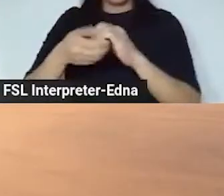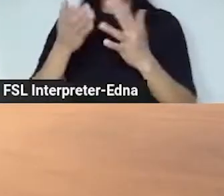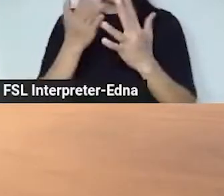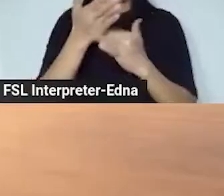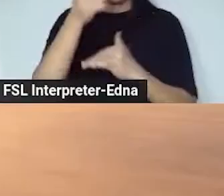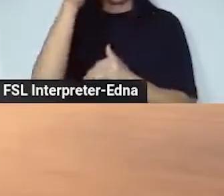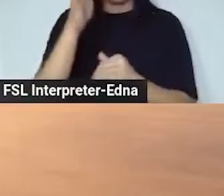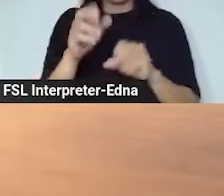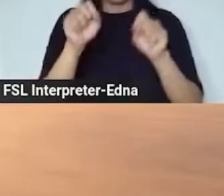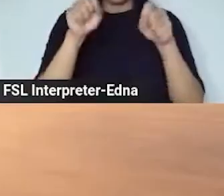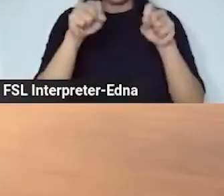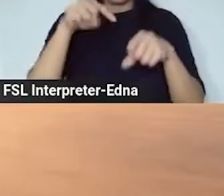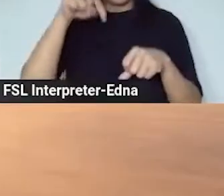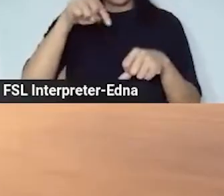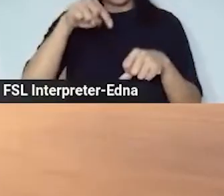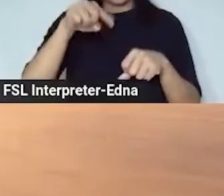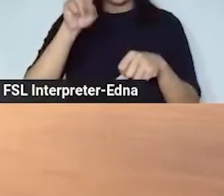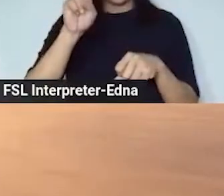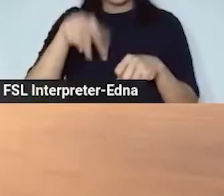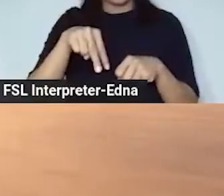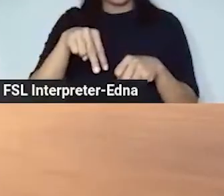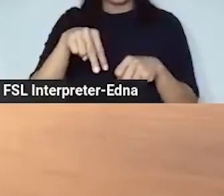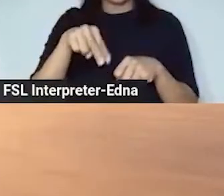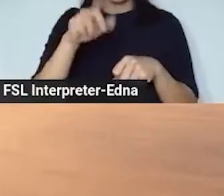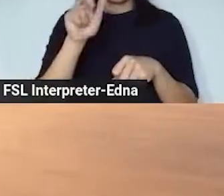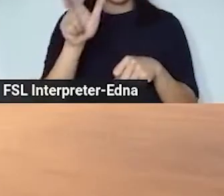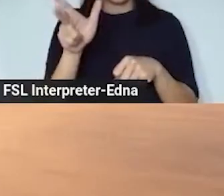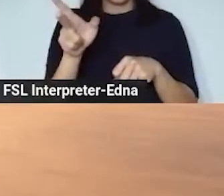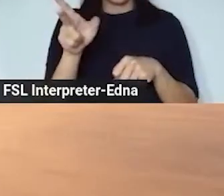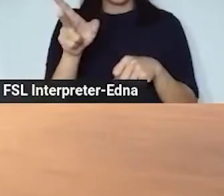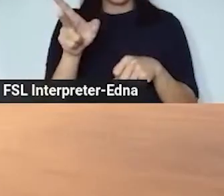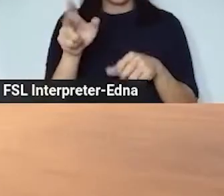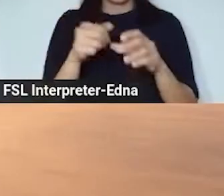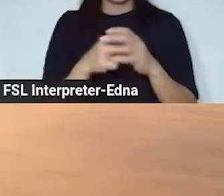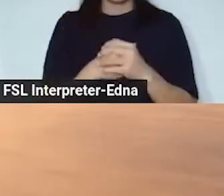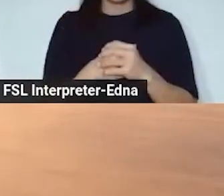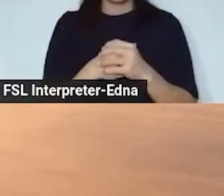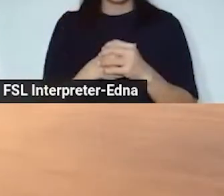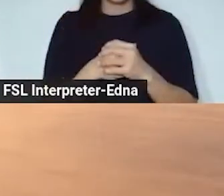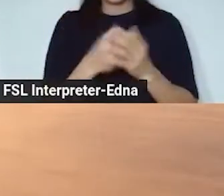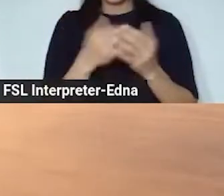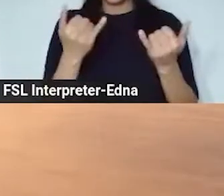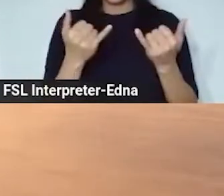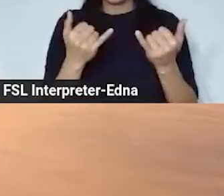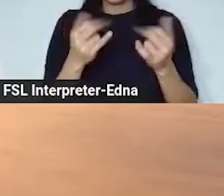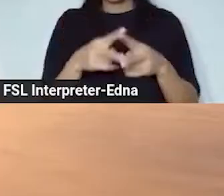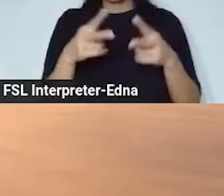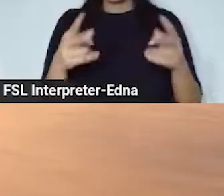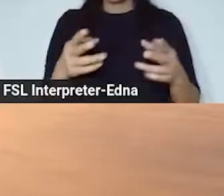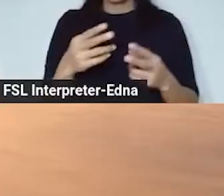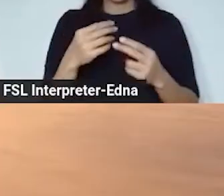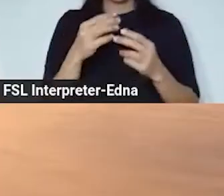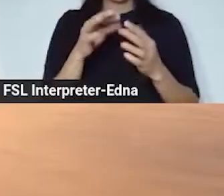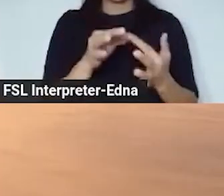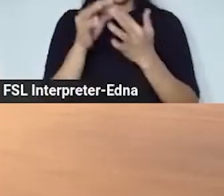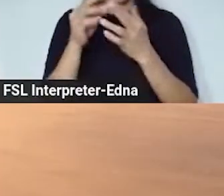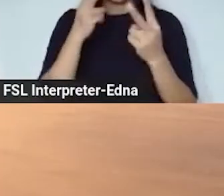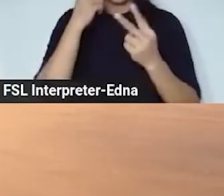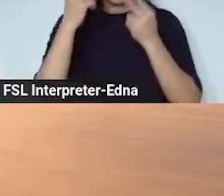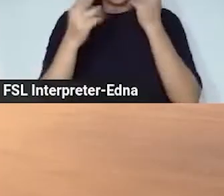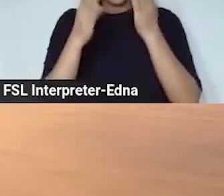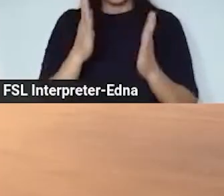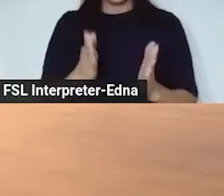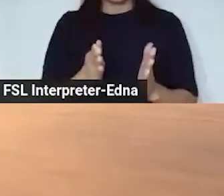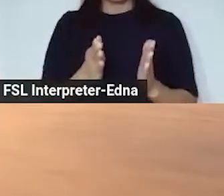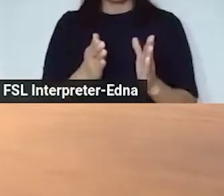this 2023. Mm-hmm. Today, Miss Peggy, we have a very special guest. And